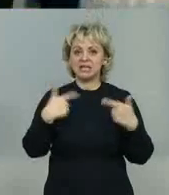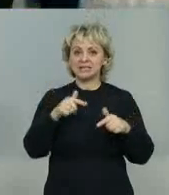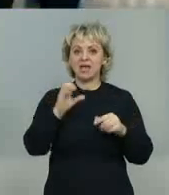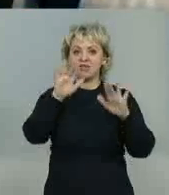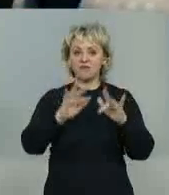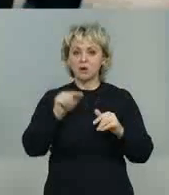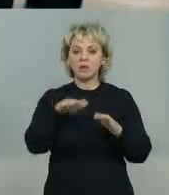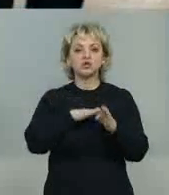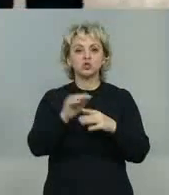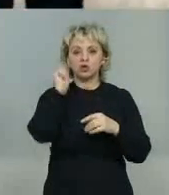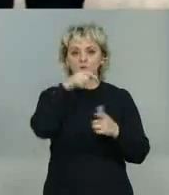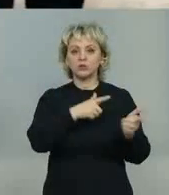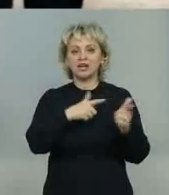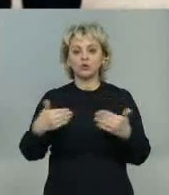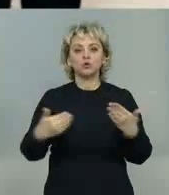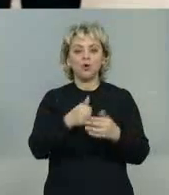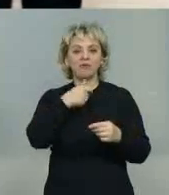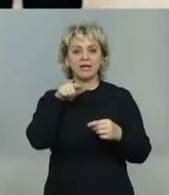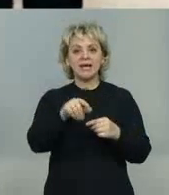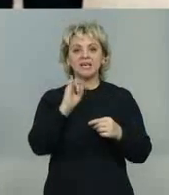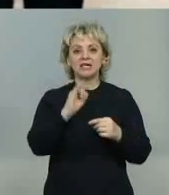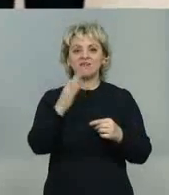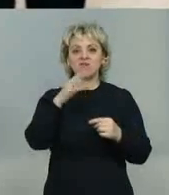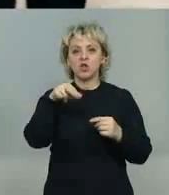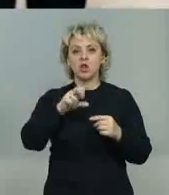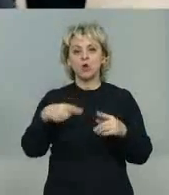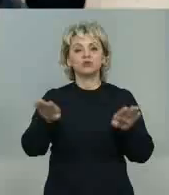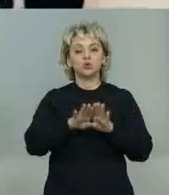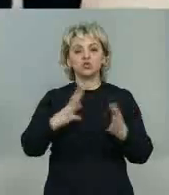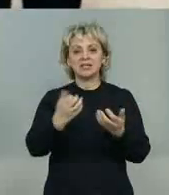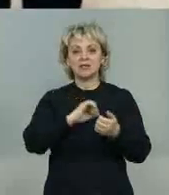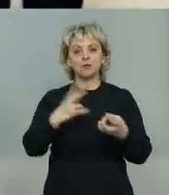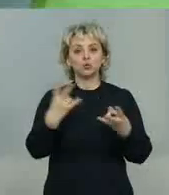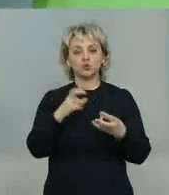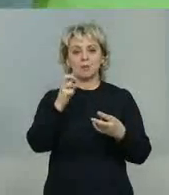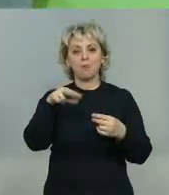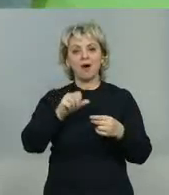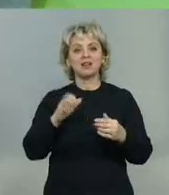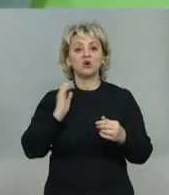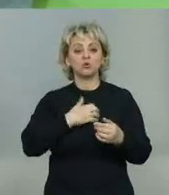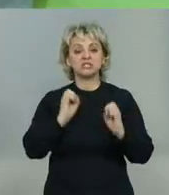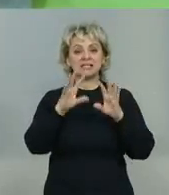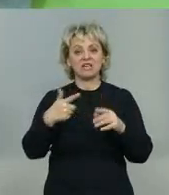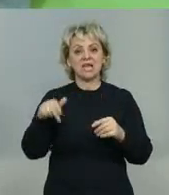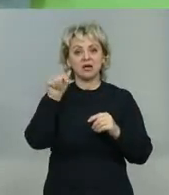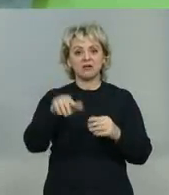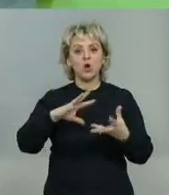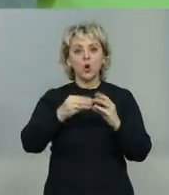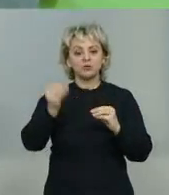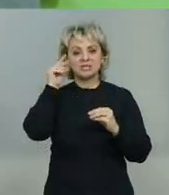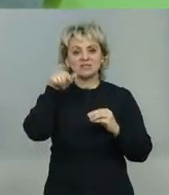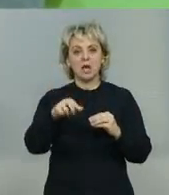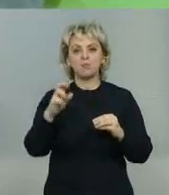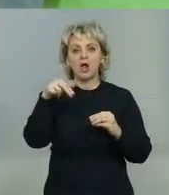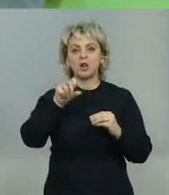информатике. Целый год готовился к новой попытке и Игорь Вилов, тоже не набравший нужных баллов. Собирается сдавать географию,